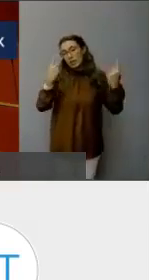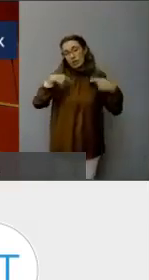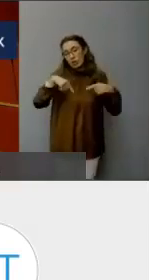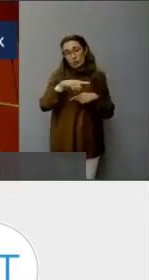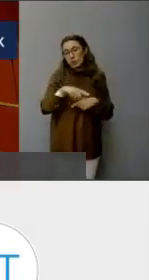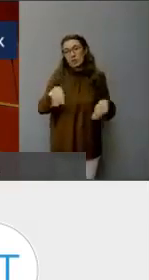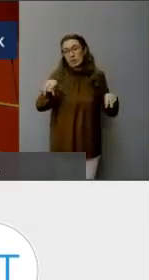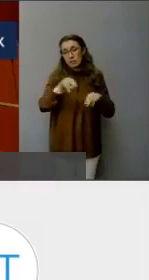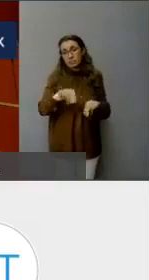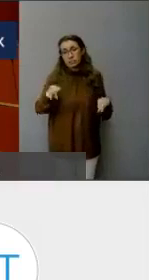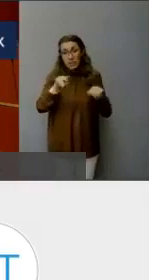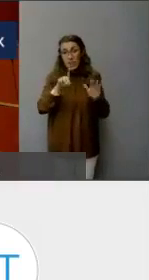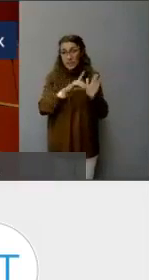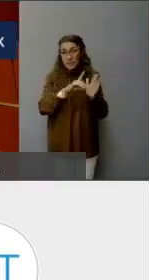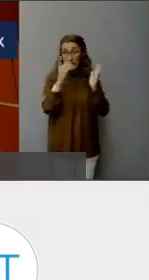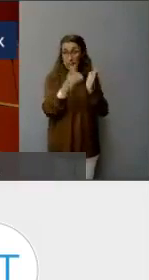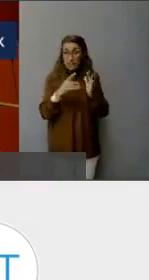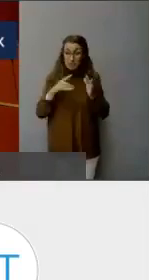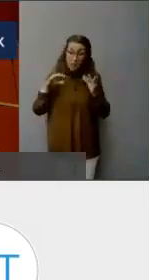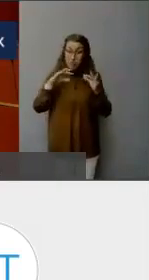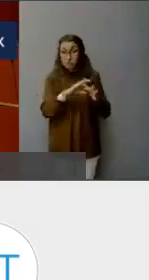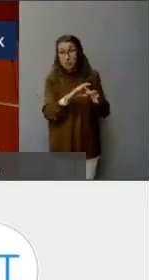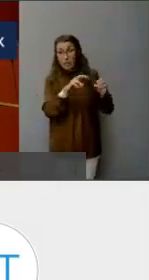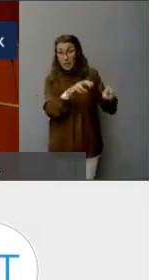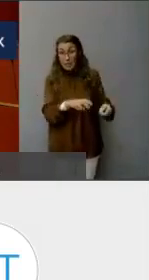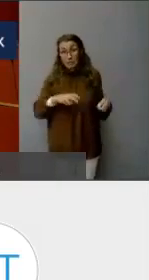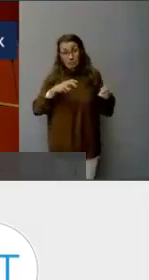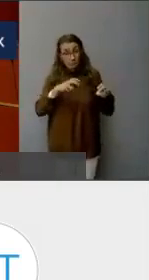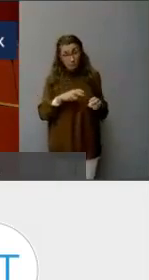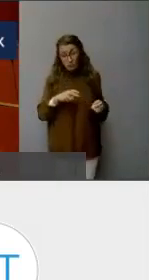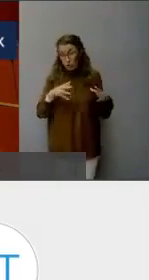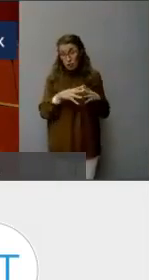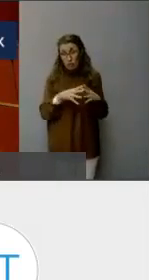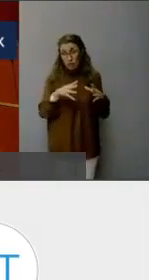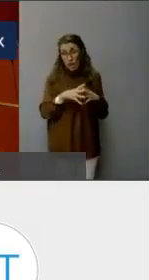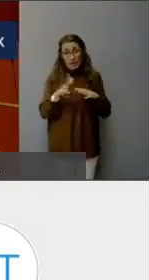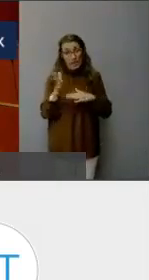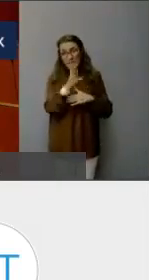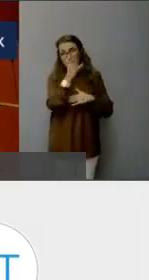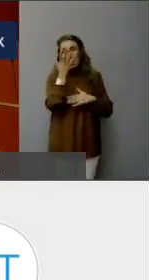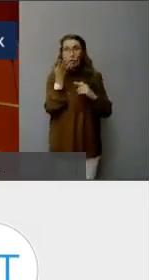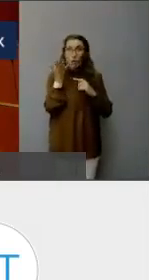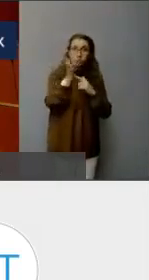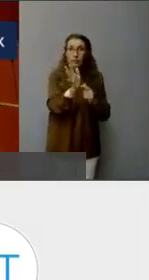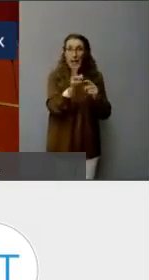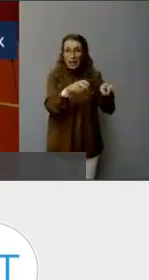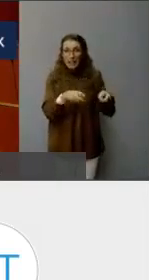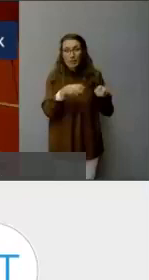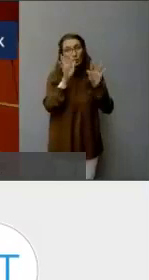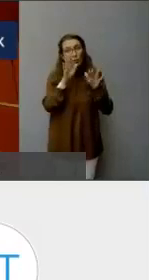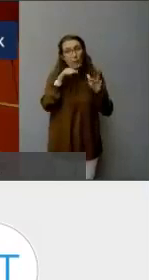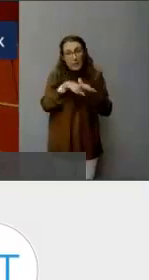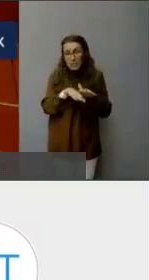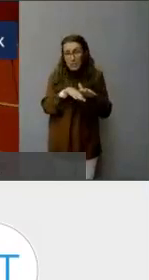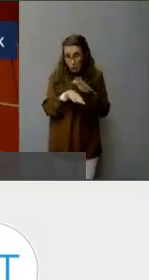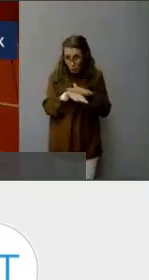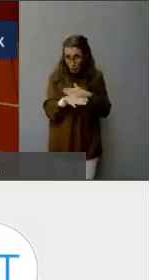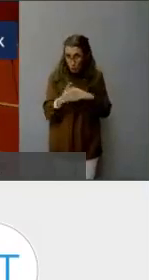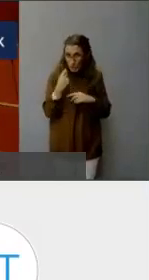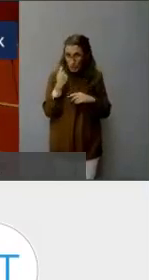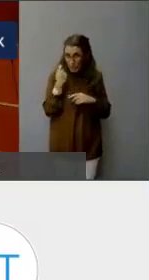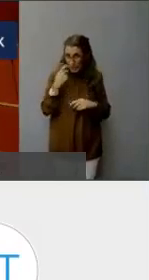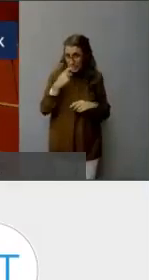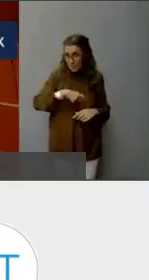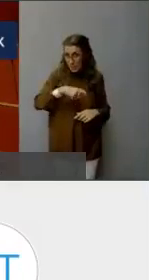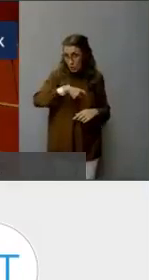c'entra niente con questa delibera ma è solo una speculazione edilizia di costruire villette vendere sul mercato è facile i soldi allora è evidente che